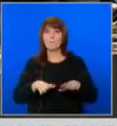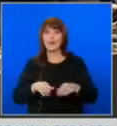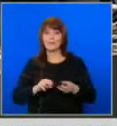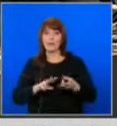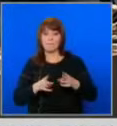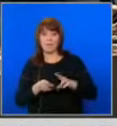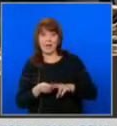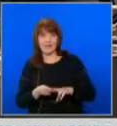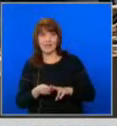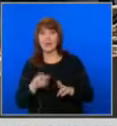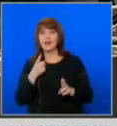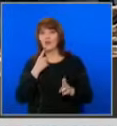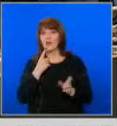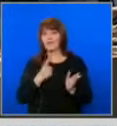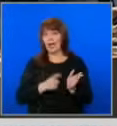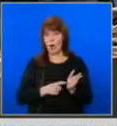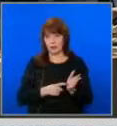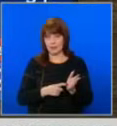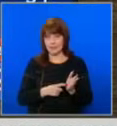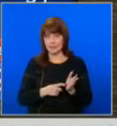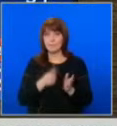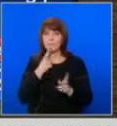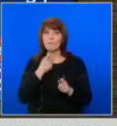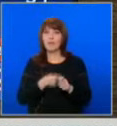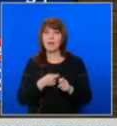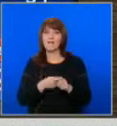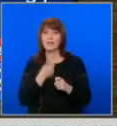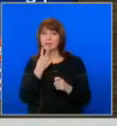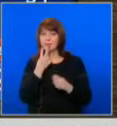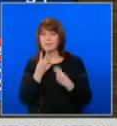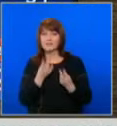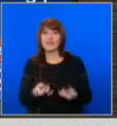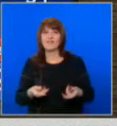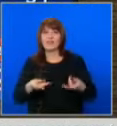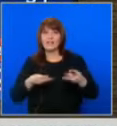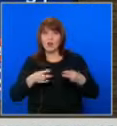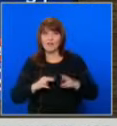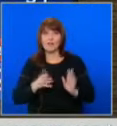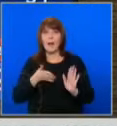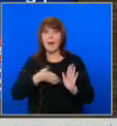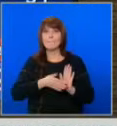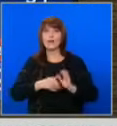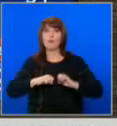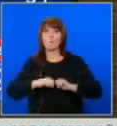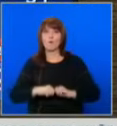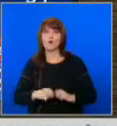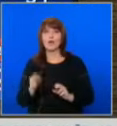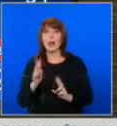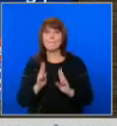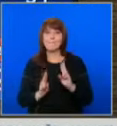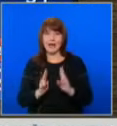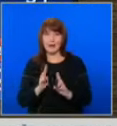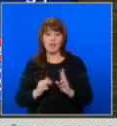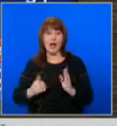наказателно-процесуалния кодекс част от поправките предвиждаха да се възстановят правомощията на пленума на висшия съдебен съвет и на